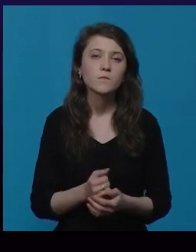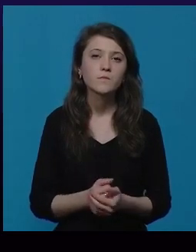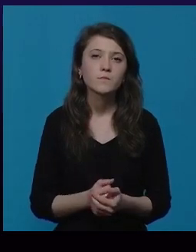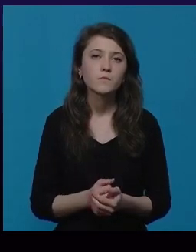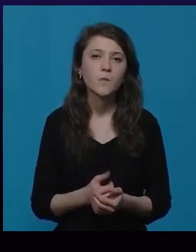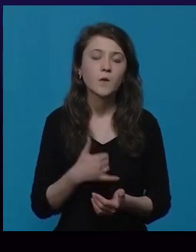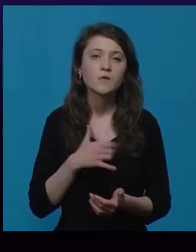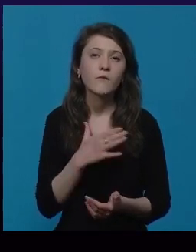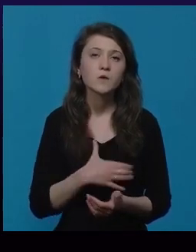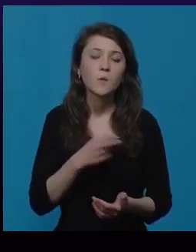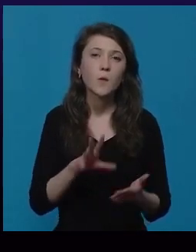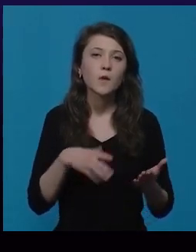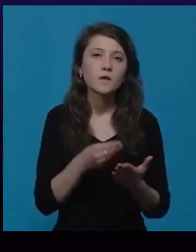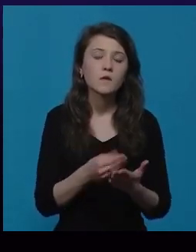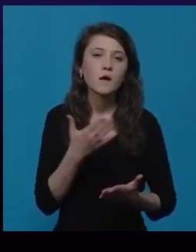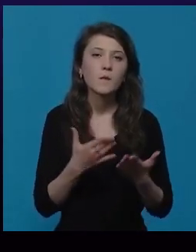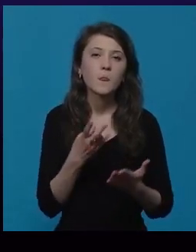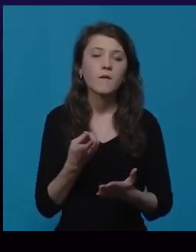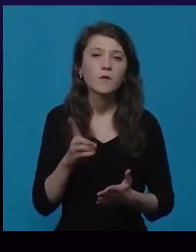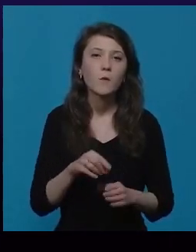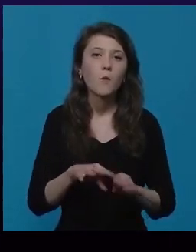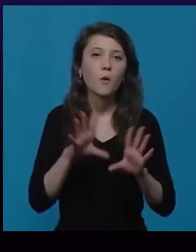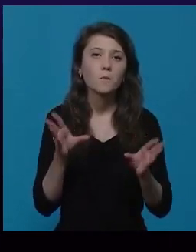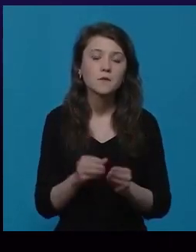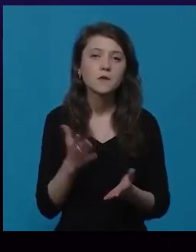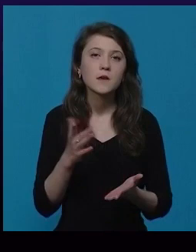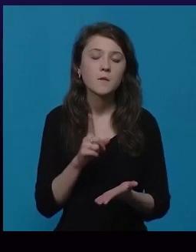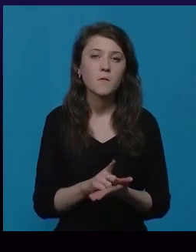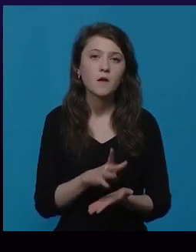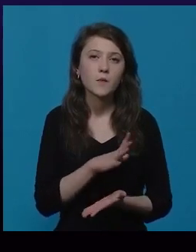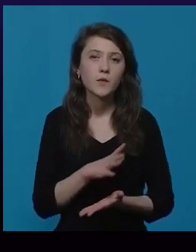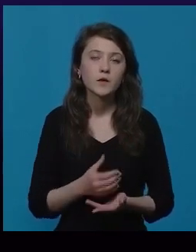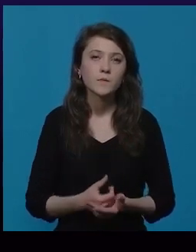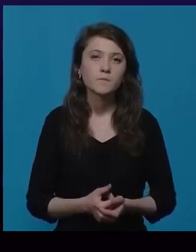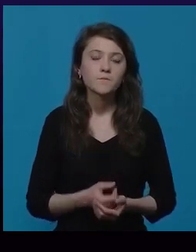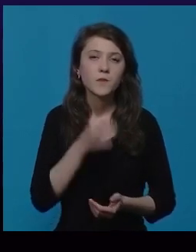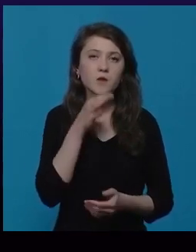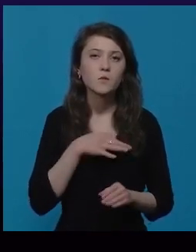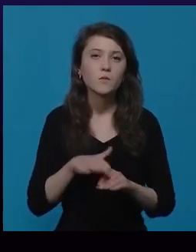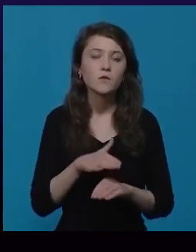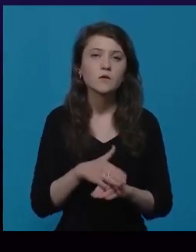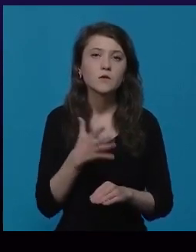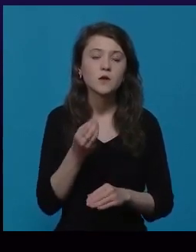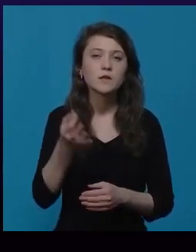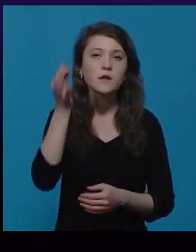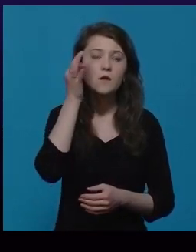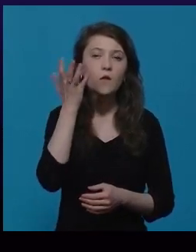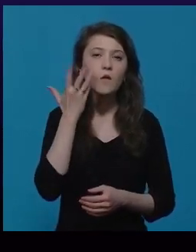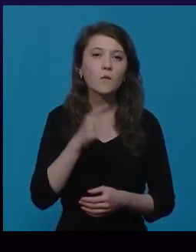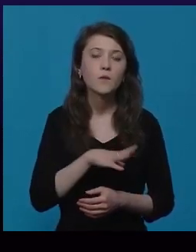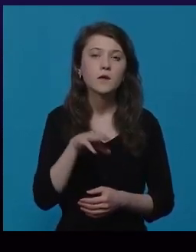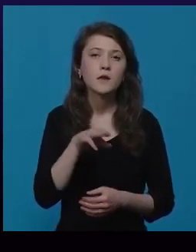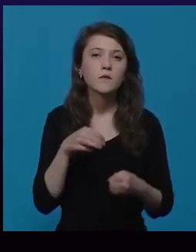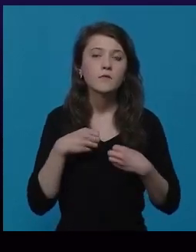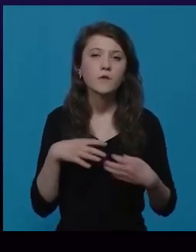проплатили, але, ну, не в тому обсязі, які мали б надійти. Скажіть, будь ласка, ще згадала, коли були травневі там свята,